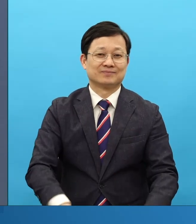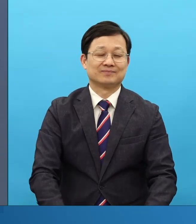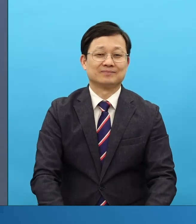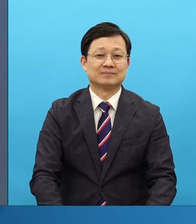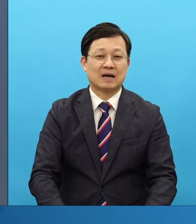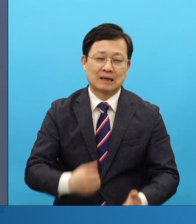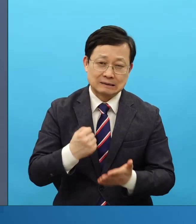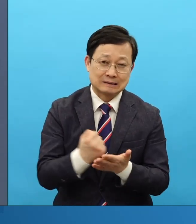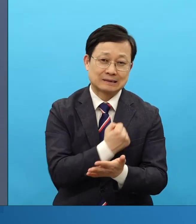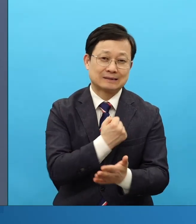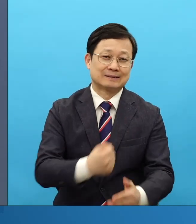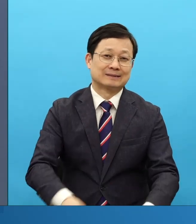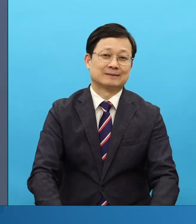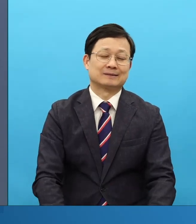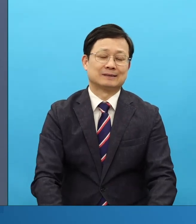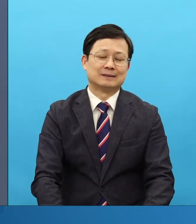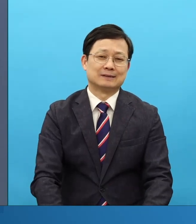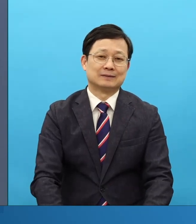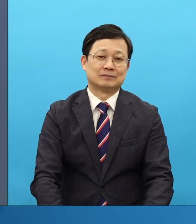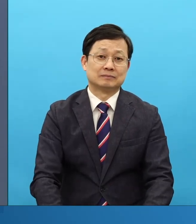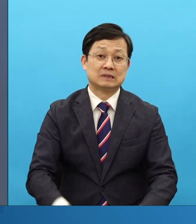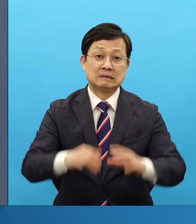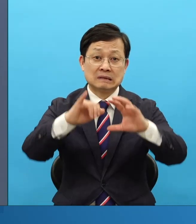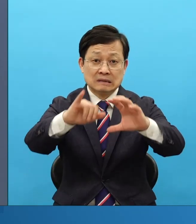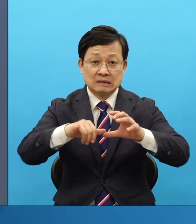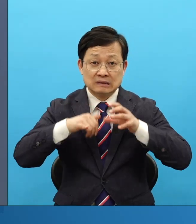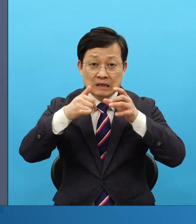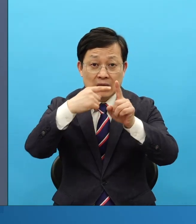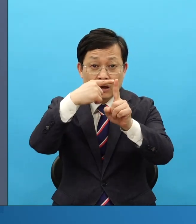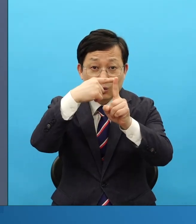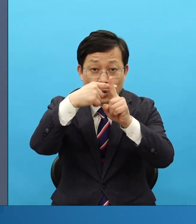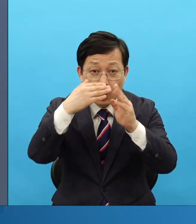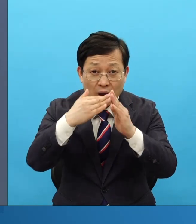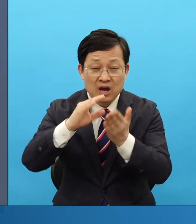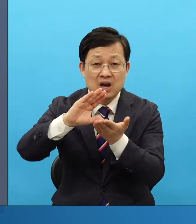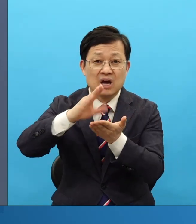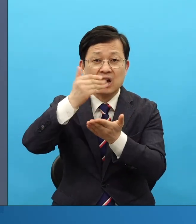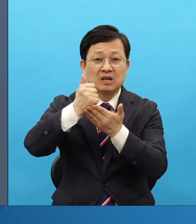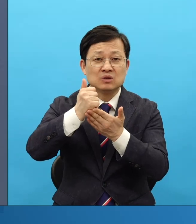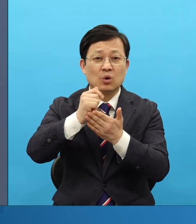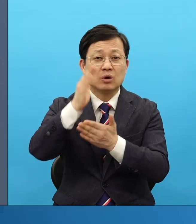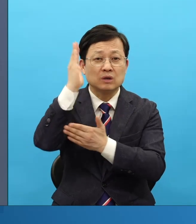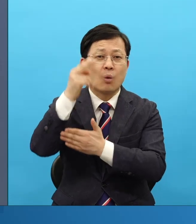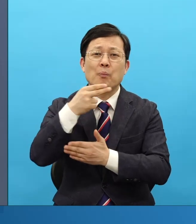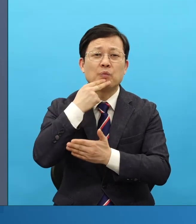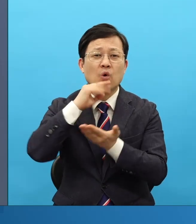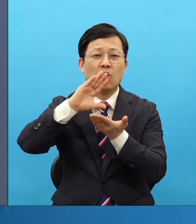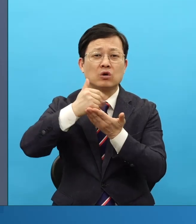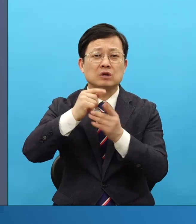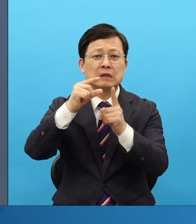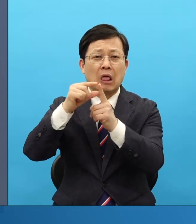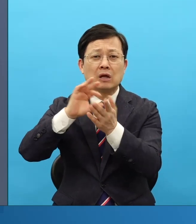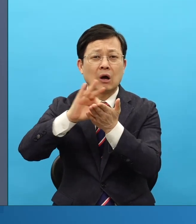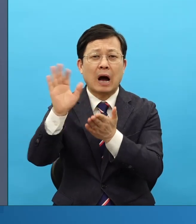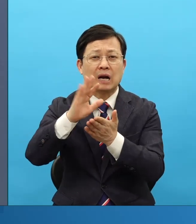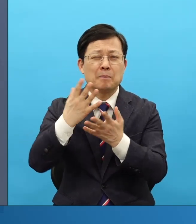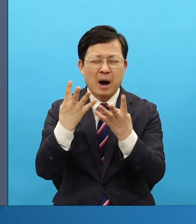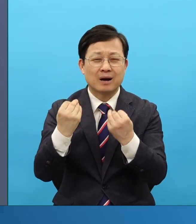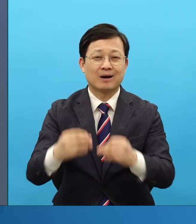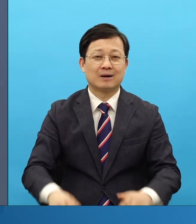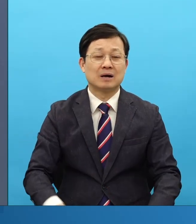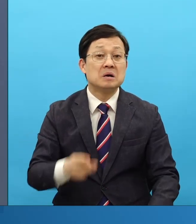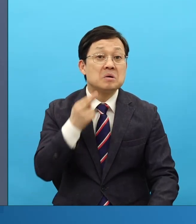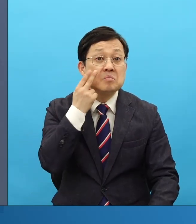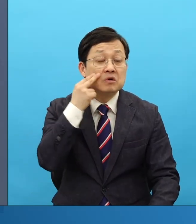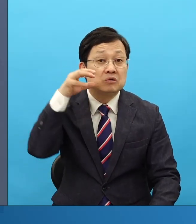said. 안타깝습니다. It's so frustrating. 세계 교회는요 그리스도 이야기 안 하는 교회도 많습니다. And there's so many churches throughout the world that do not even speak about Christ.